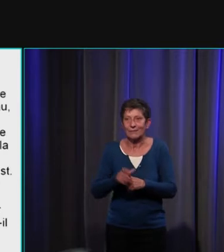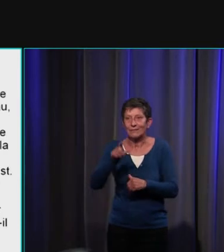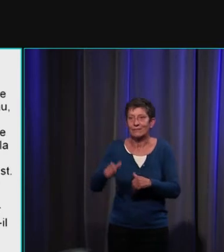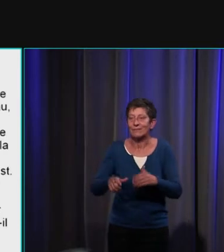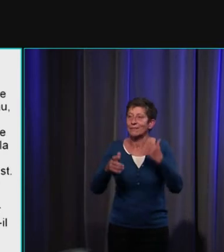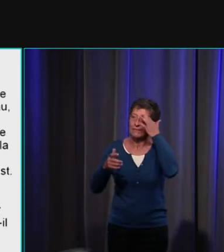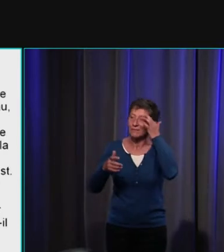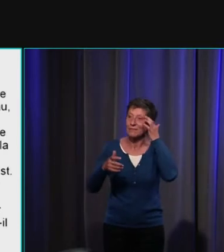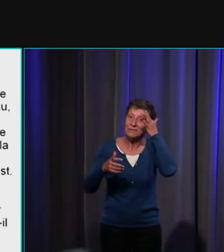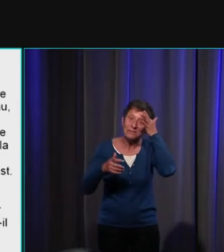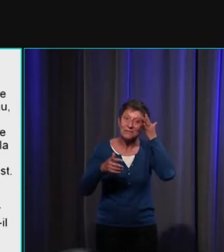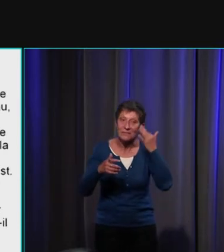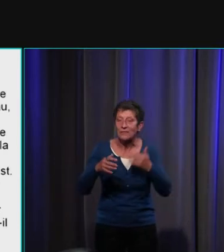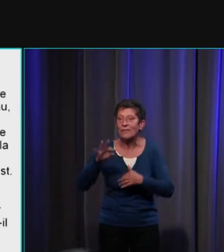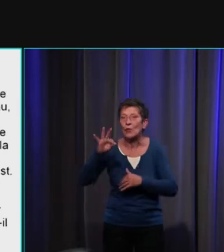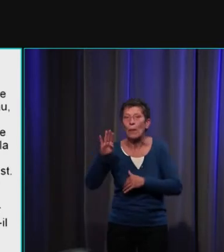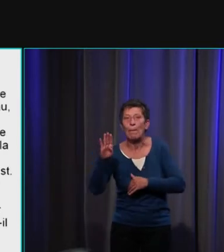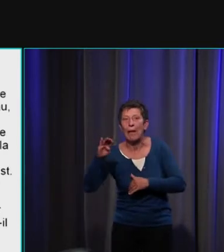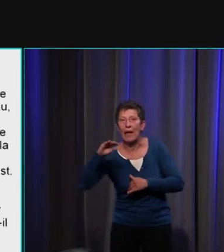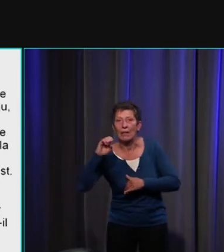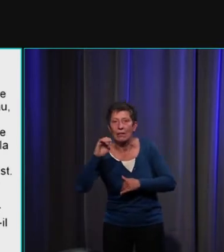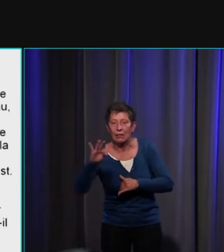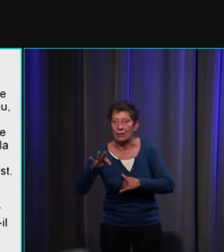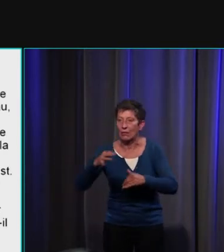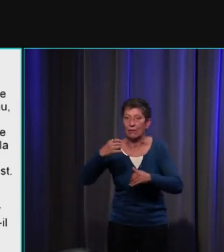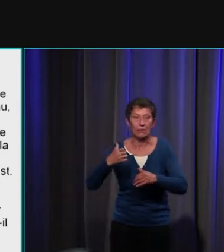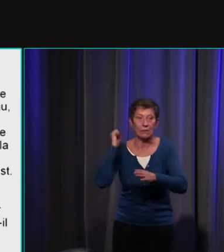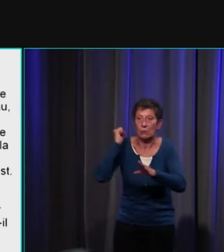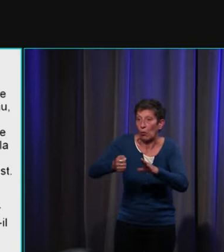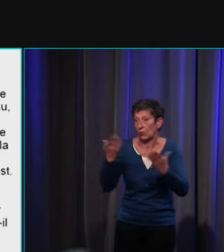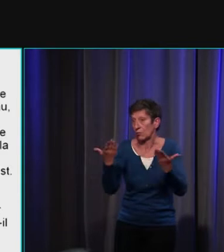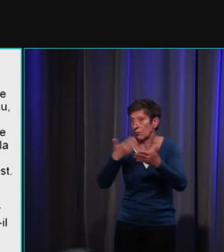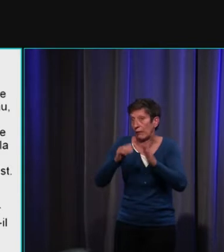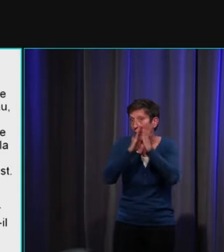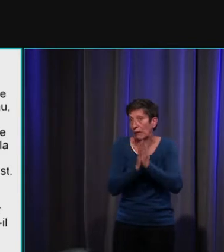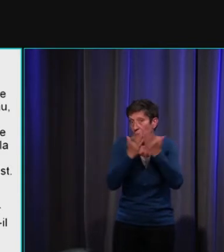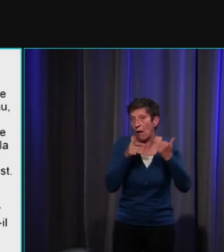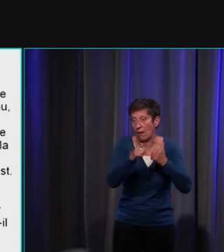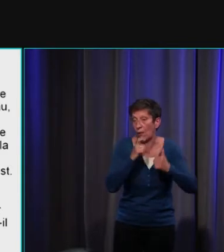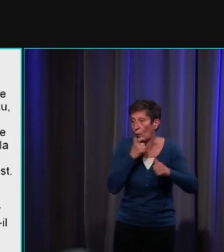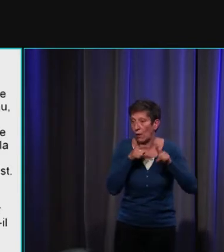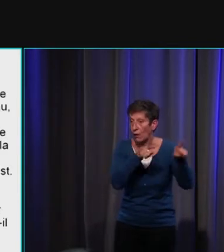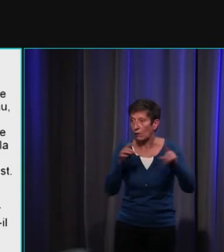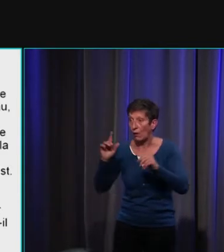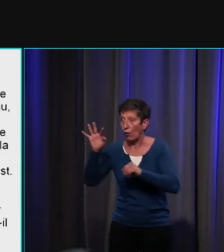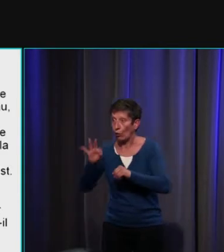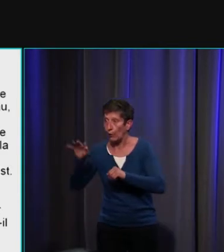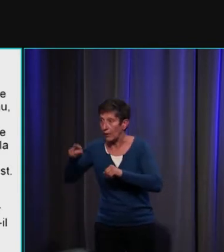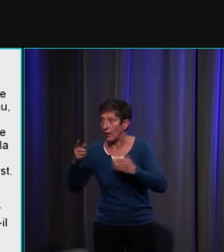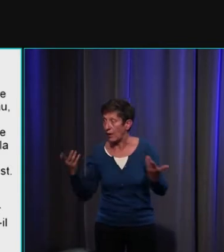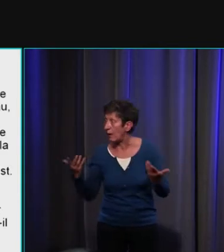assassiné à 1170 dans sa cathédrale de canterbury les templiers censés consacrer deux leçons du christ